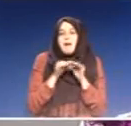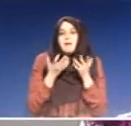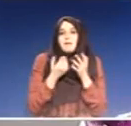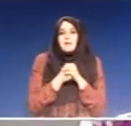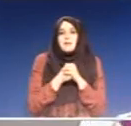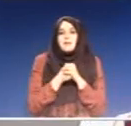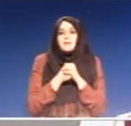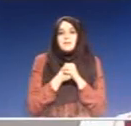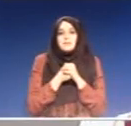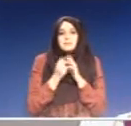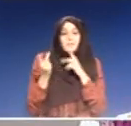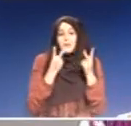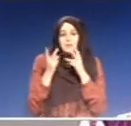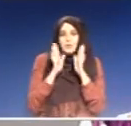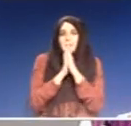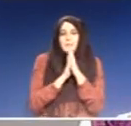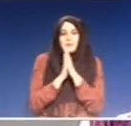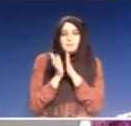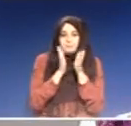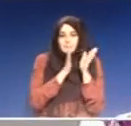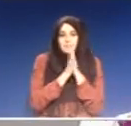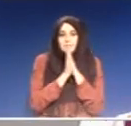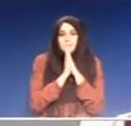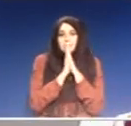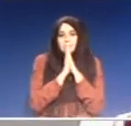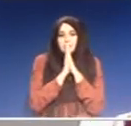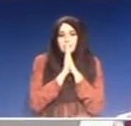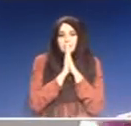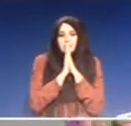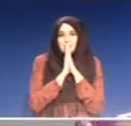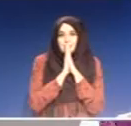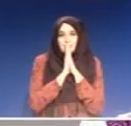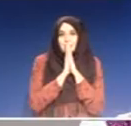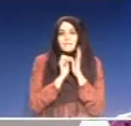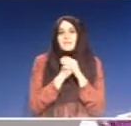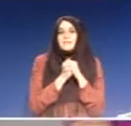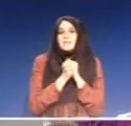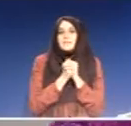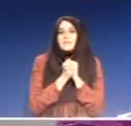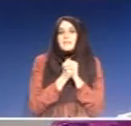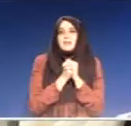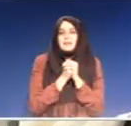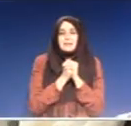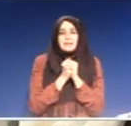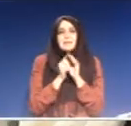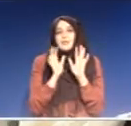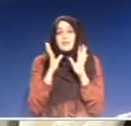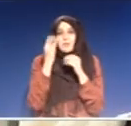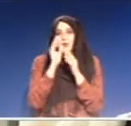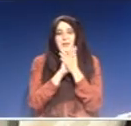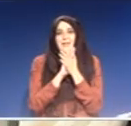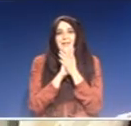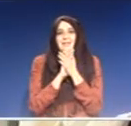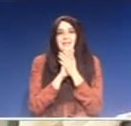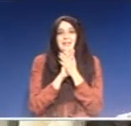فيك. تفضل. لا بارك الله فيك نجاة، يعني جلسة حوارية نتعاون عليها جميعا، ونشكرهم يعني السادة والسيدات اللي